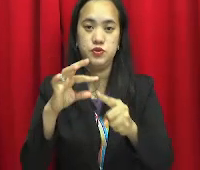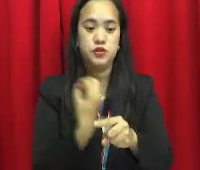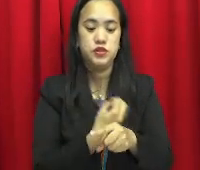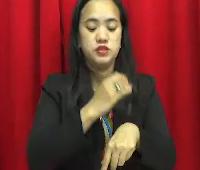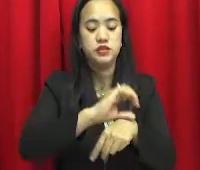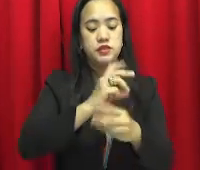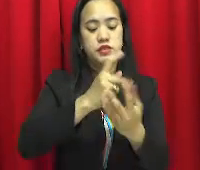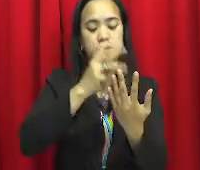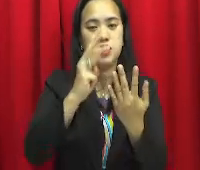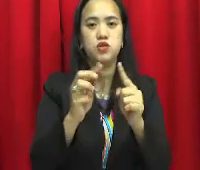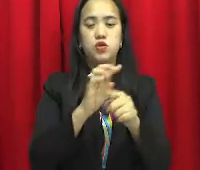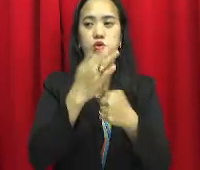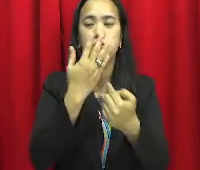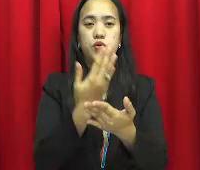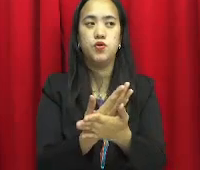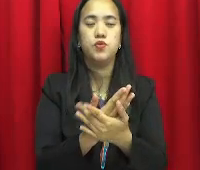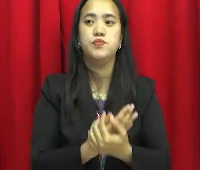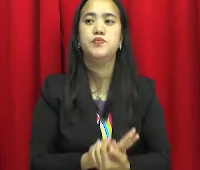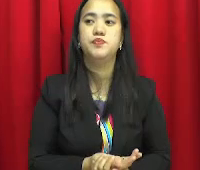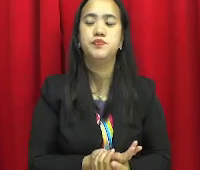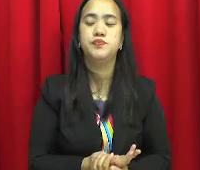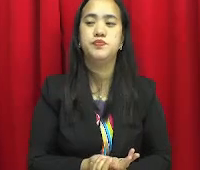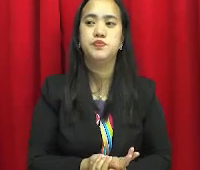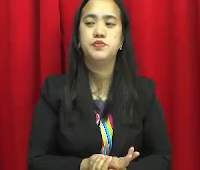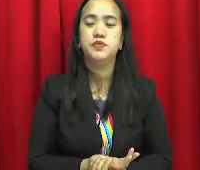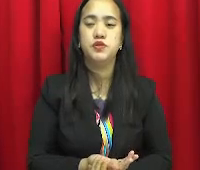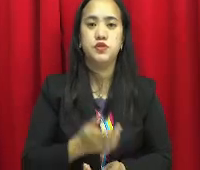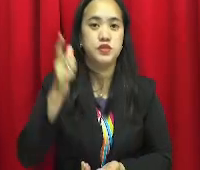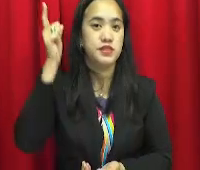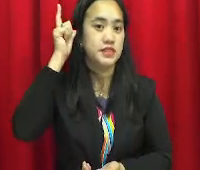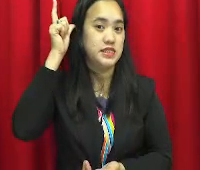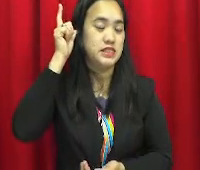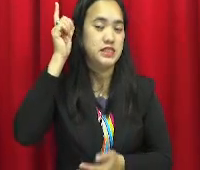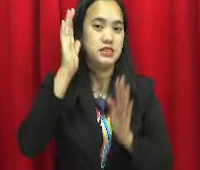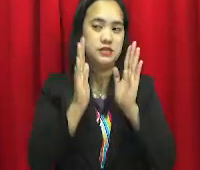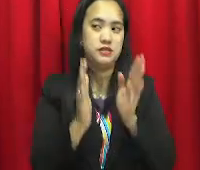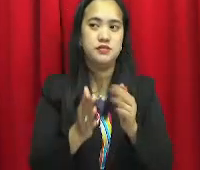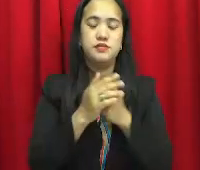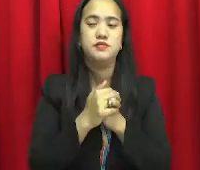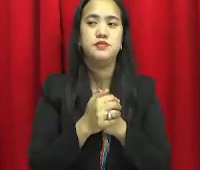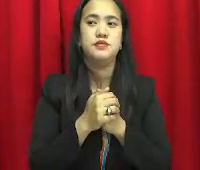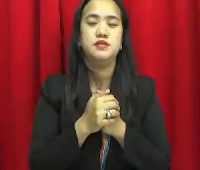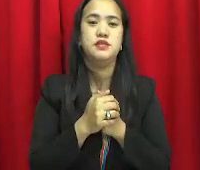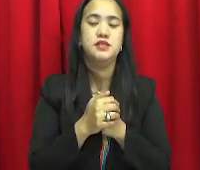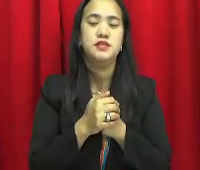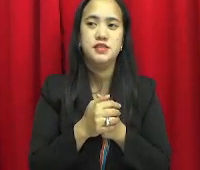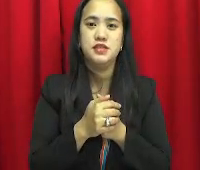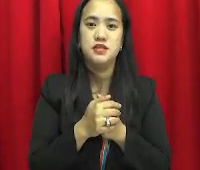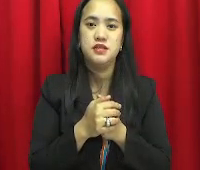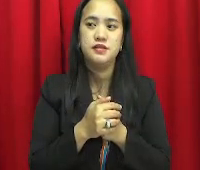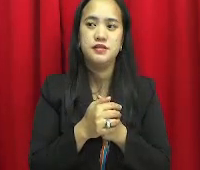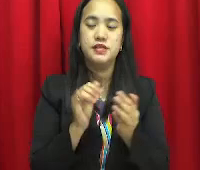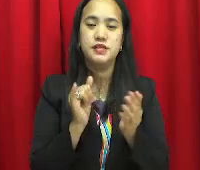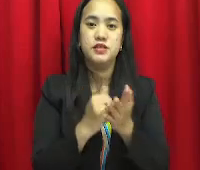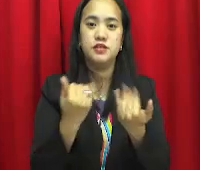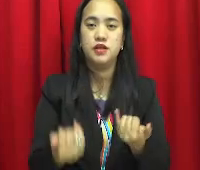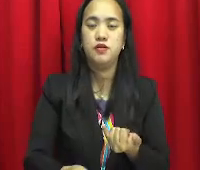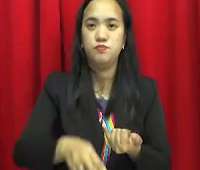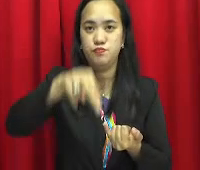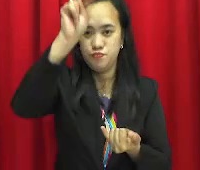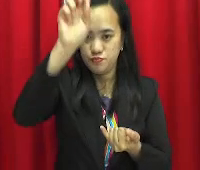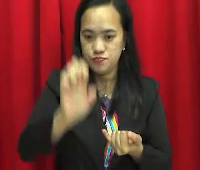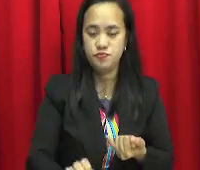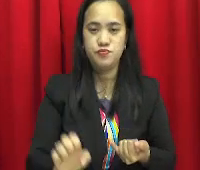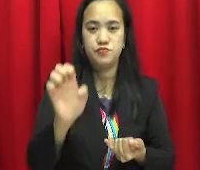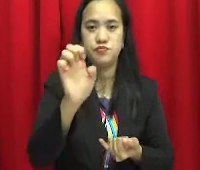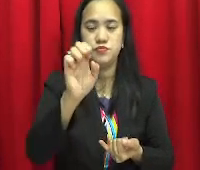sa lahat ng ating Ian, listeners. Si Ian. Ay, opo. Lahat ng listeners natin na North, South, East,